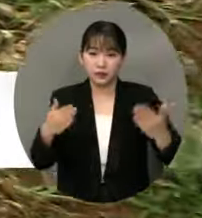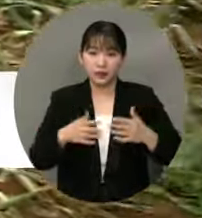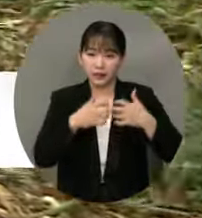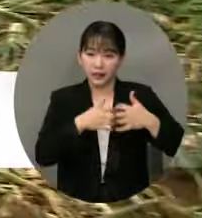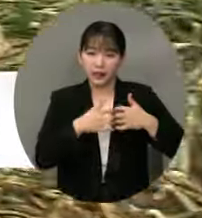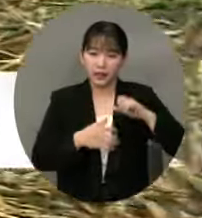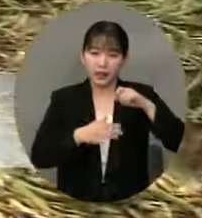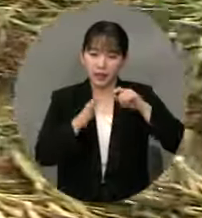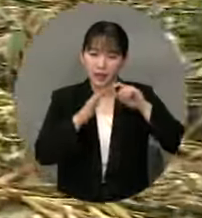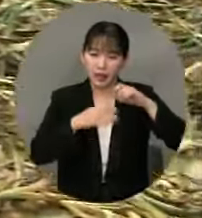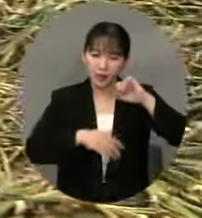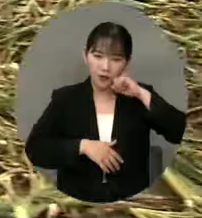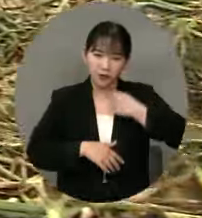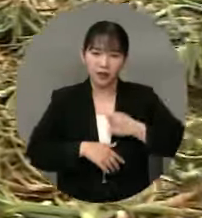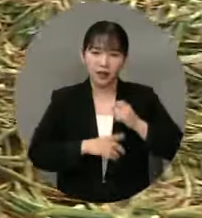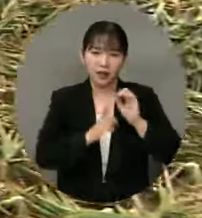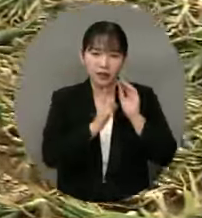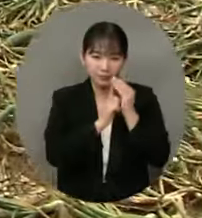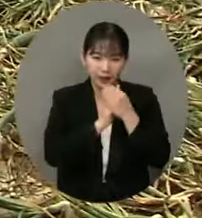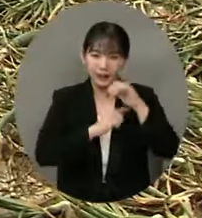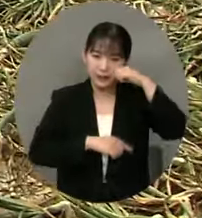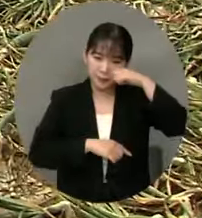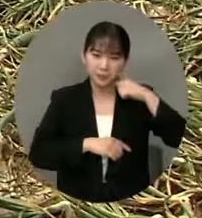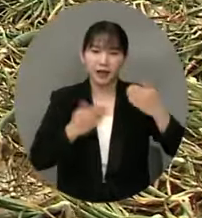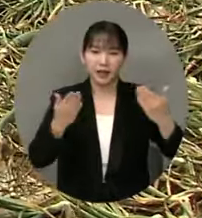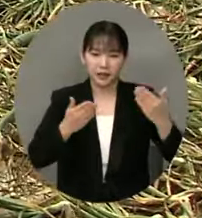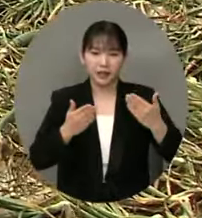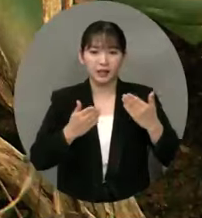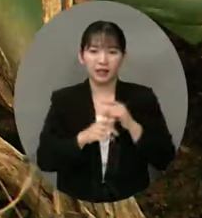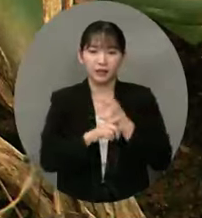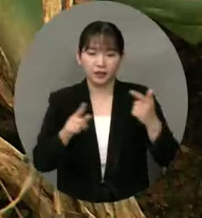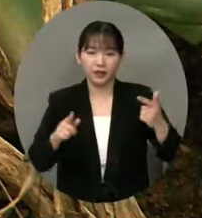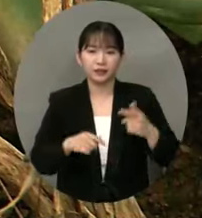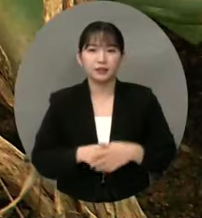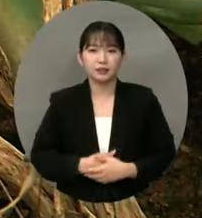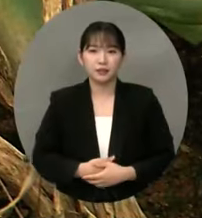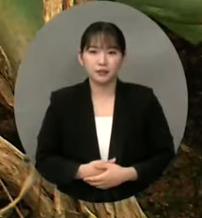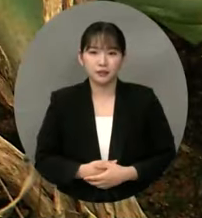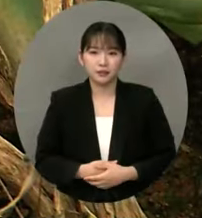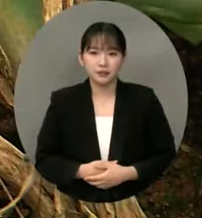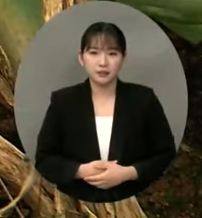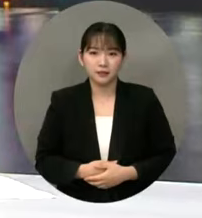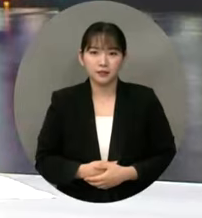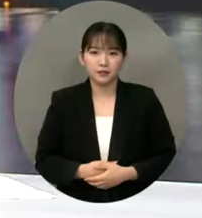기계화가 어려운 양파 마늘 수확 작업과 과실 속개, 봉지 씌우기 등입니다.